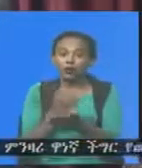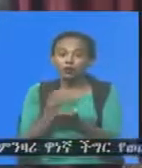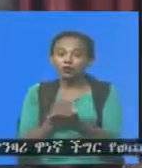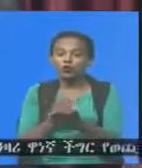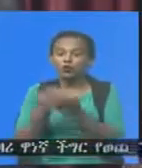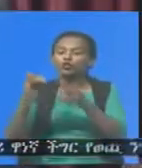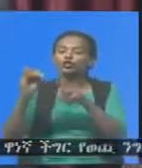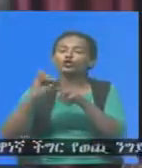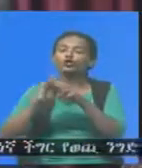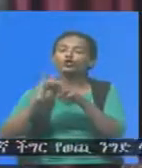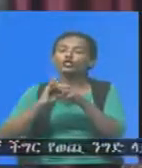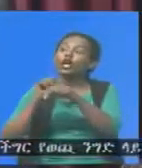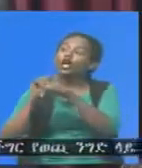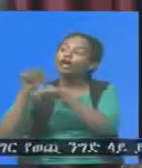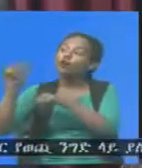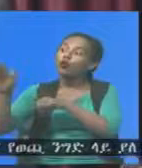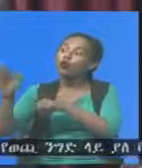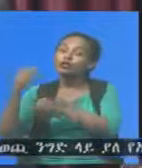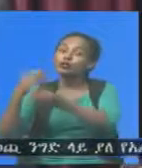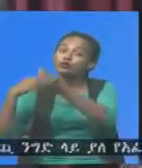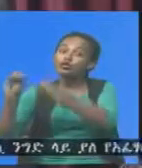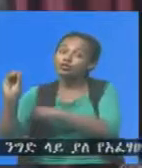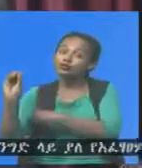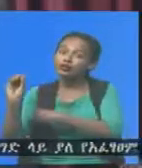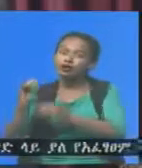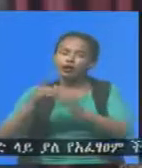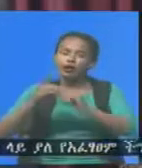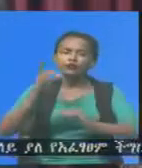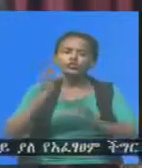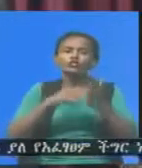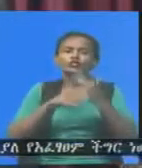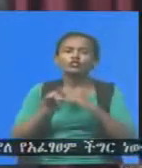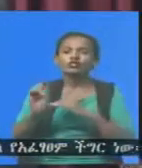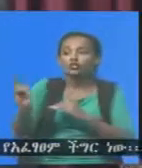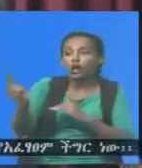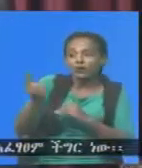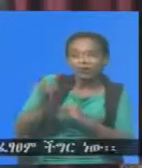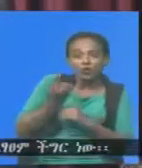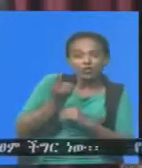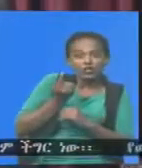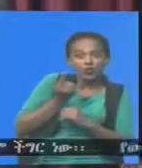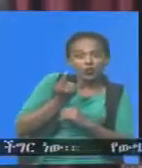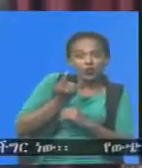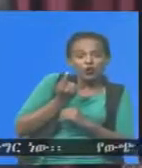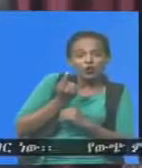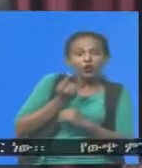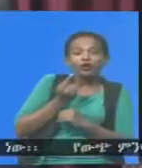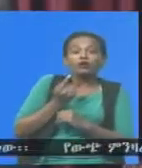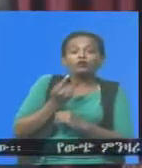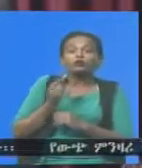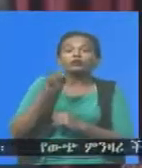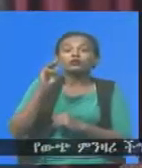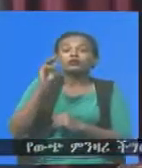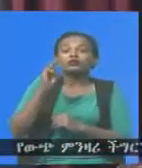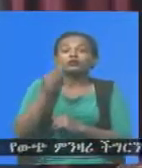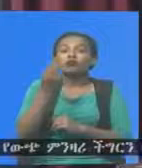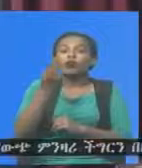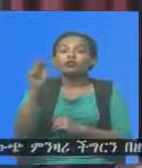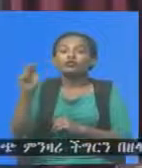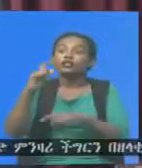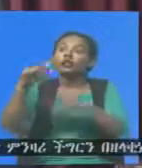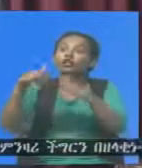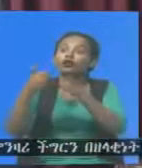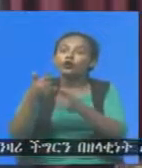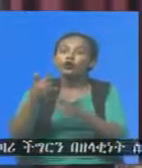ሄዶ እስከሚሸጥ ከፍተኛ ችግር ስላመጣባቸው ሳውዲ ሄድነው ወደብ ጥያቄ ነው